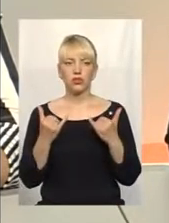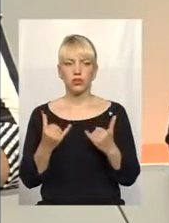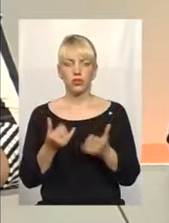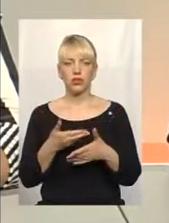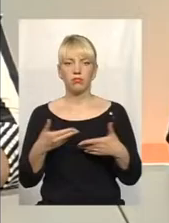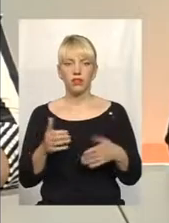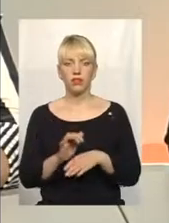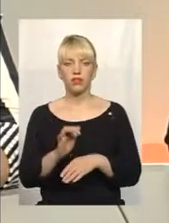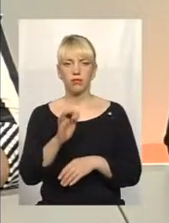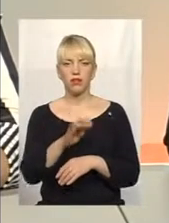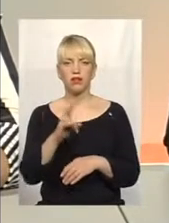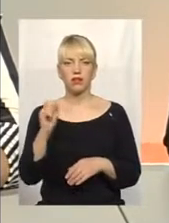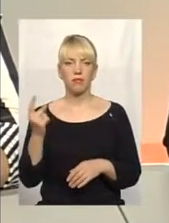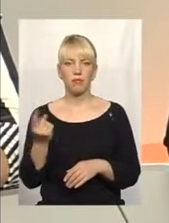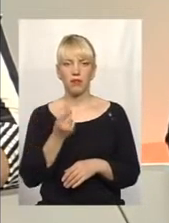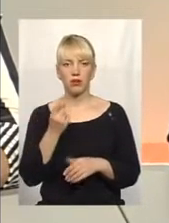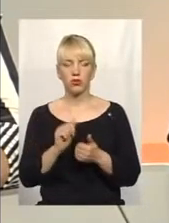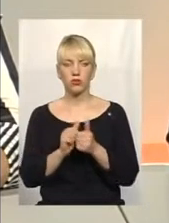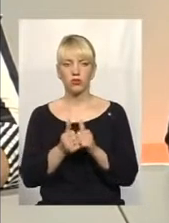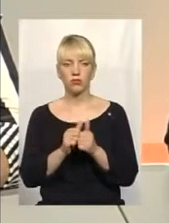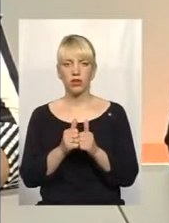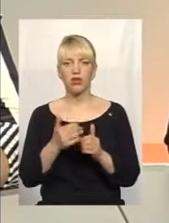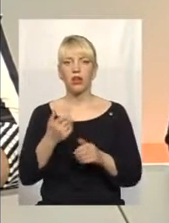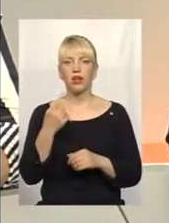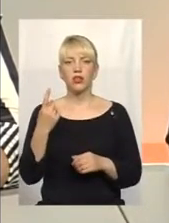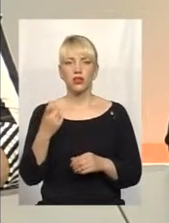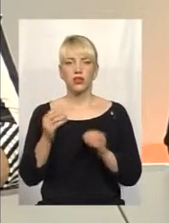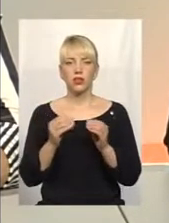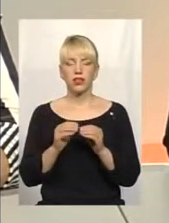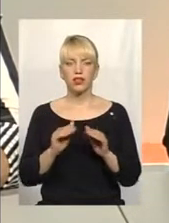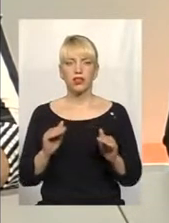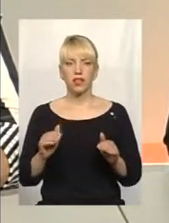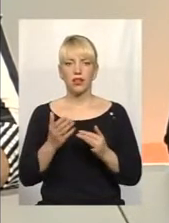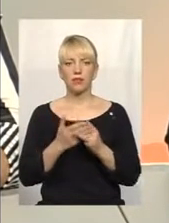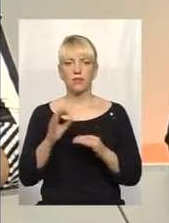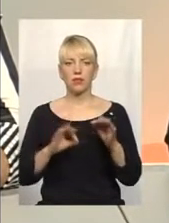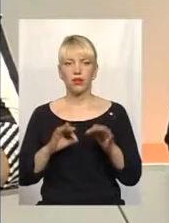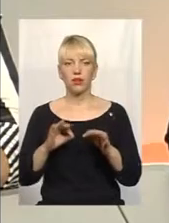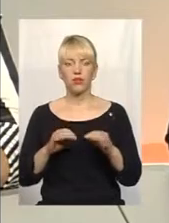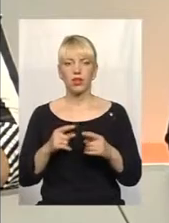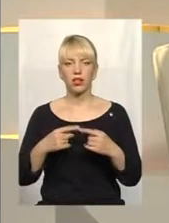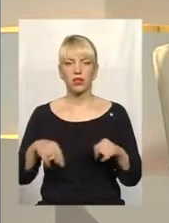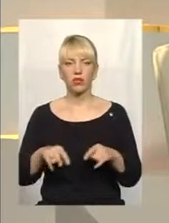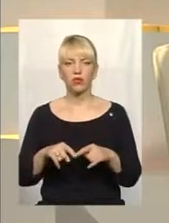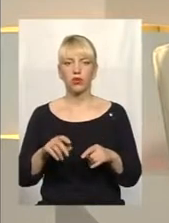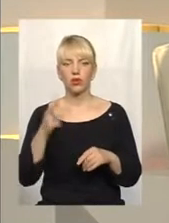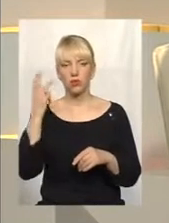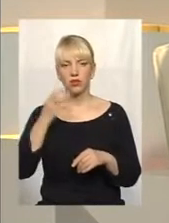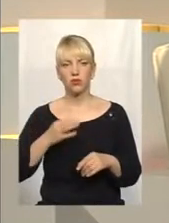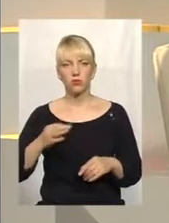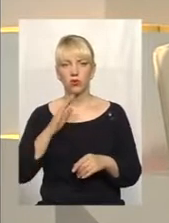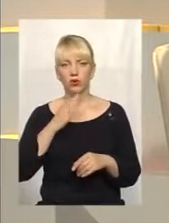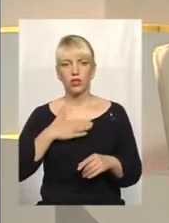ми відправили на першу зміну 110 дітей пільгових категорій Хмельницької області. Відправили у наш